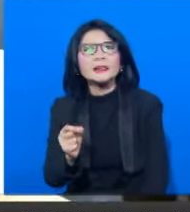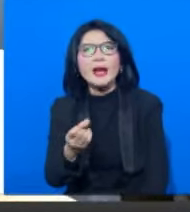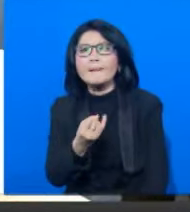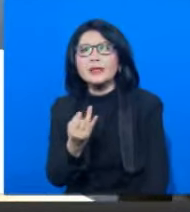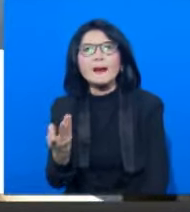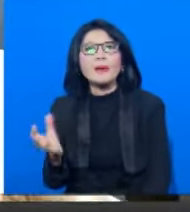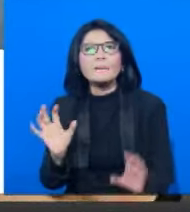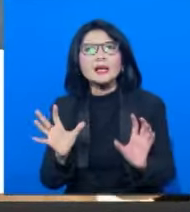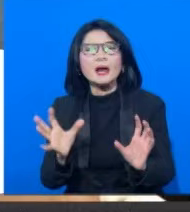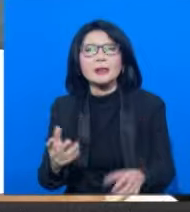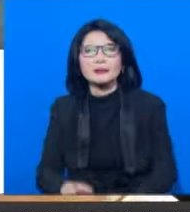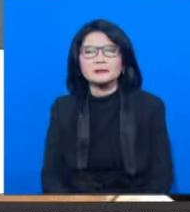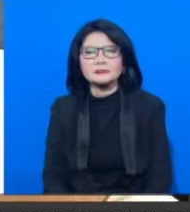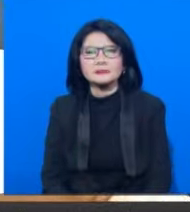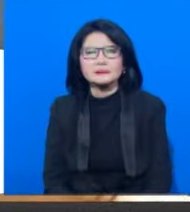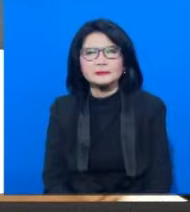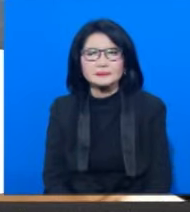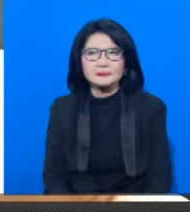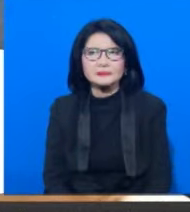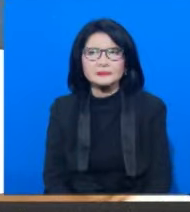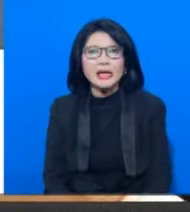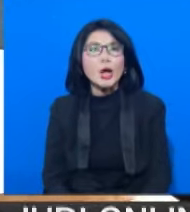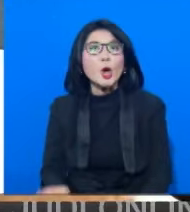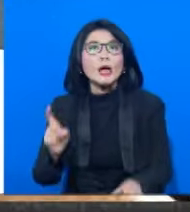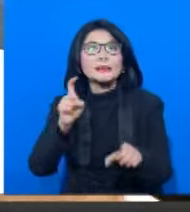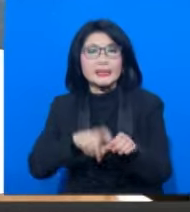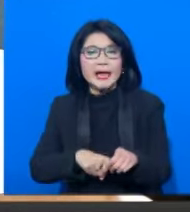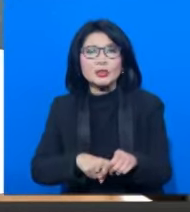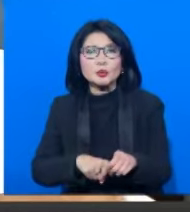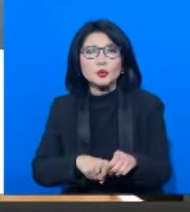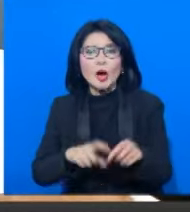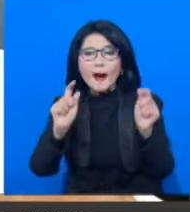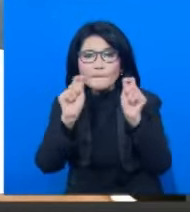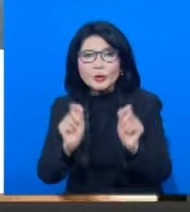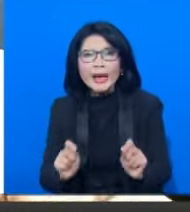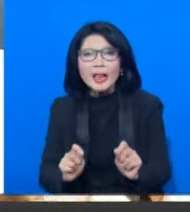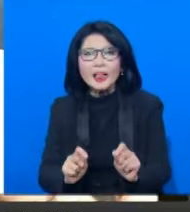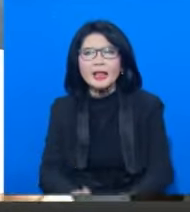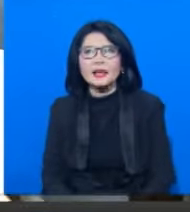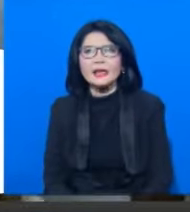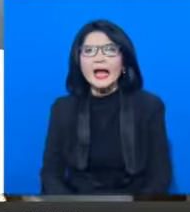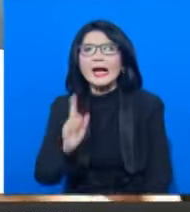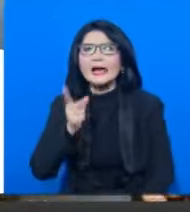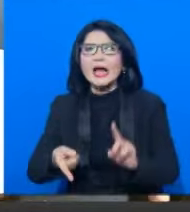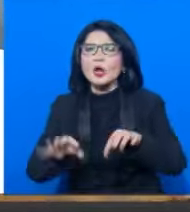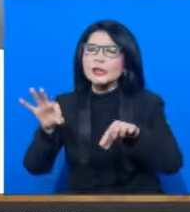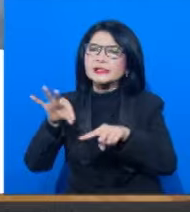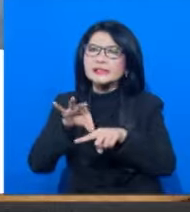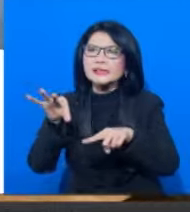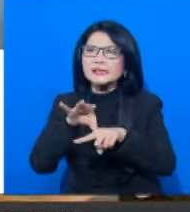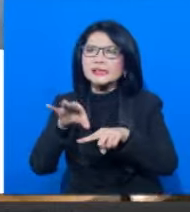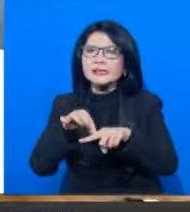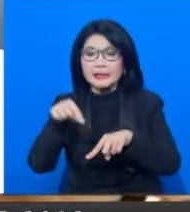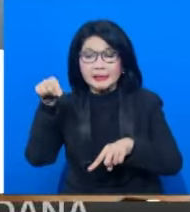Pak? Ya, kalau tergantung model, Mas, tergantung model. Kalau cincin-cincin yang kayak